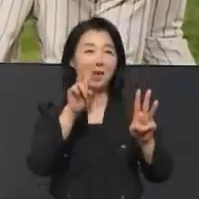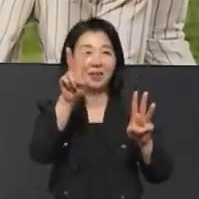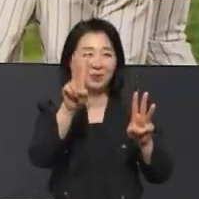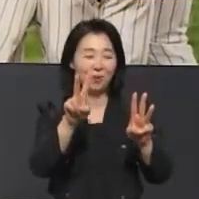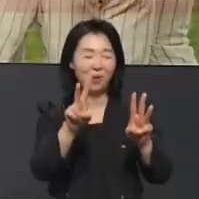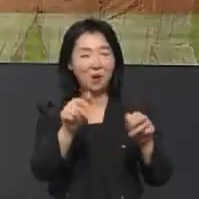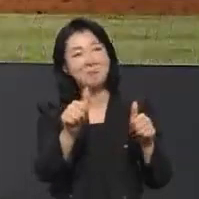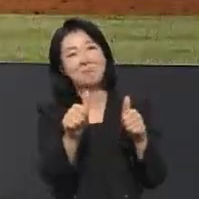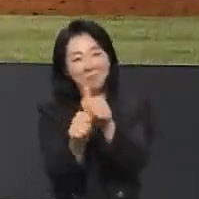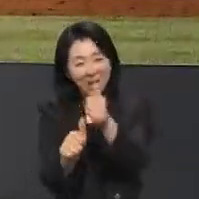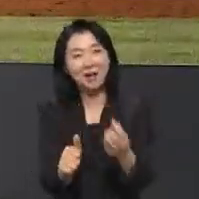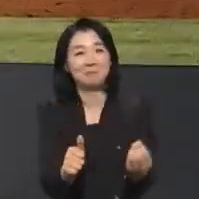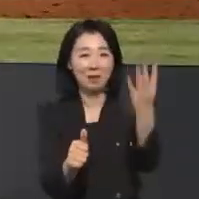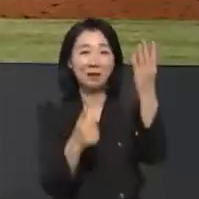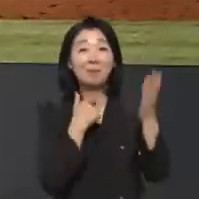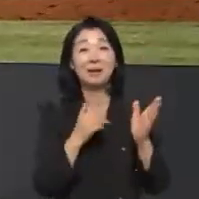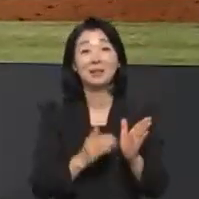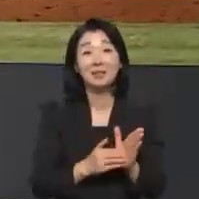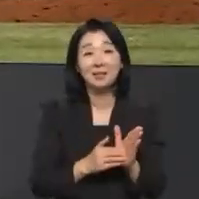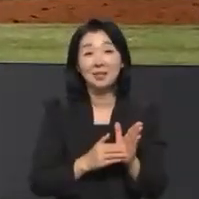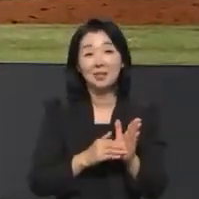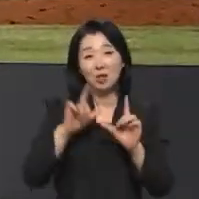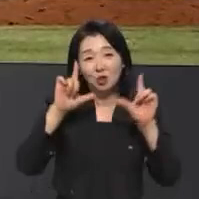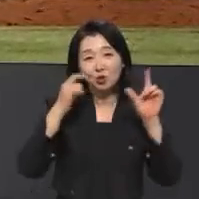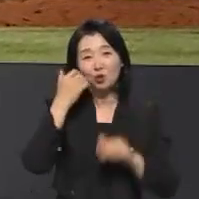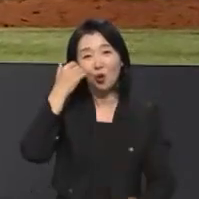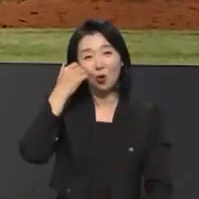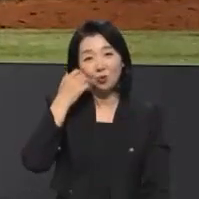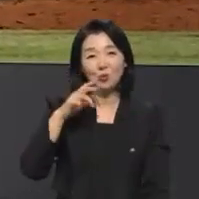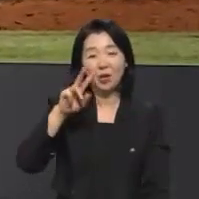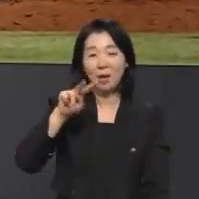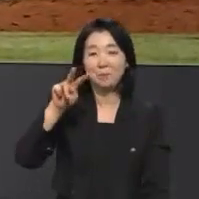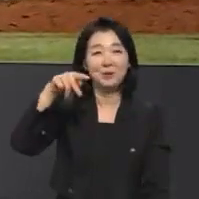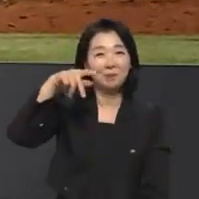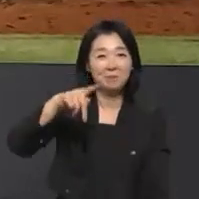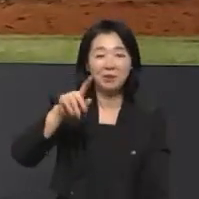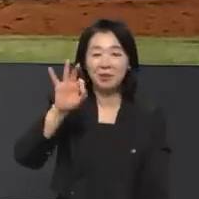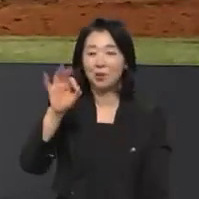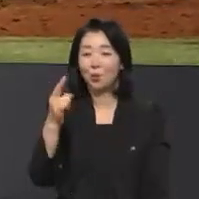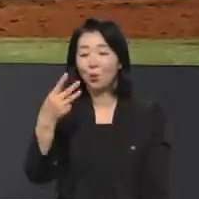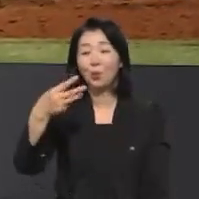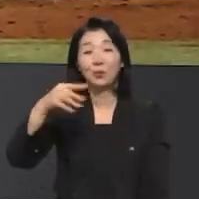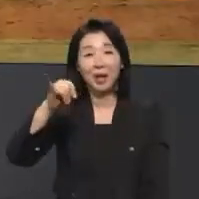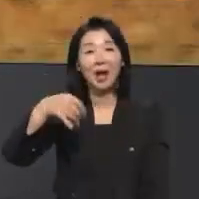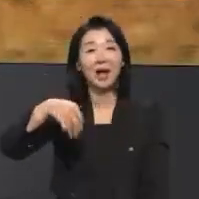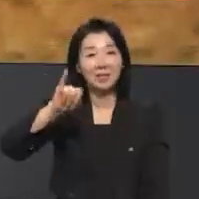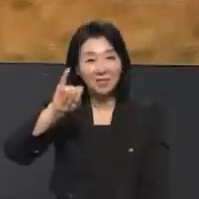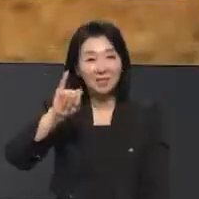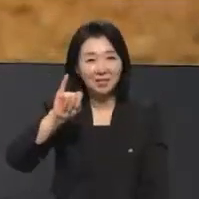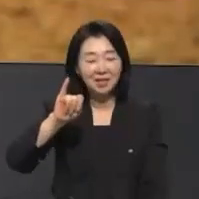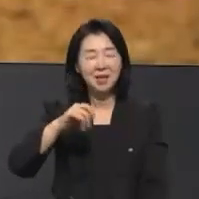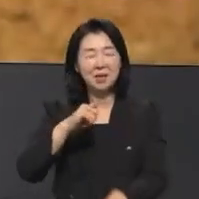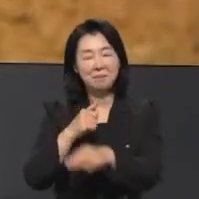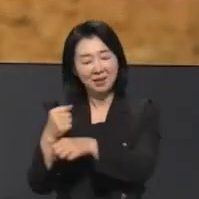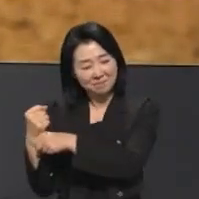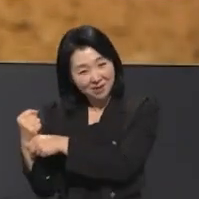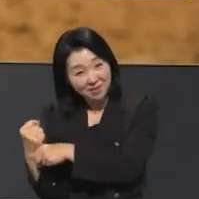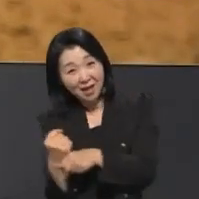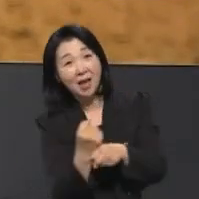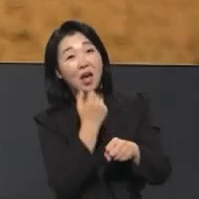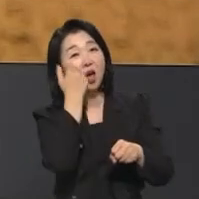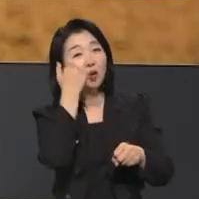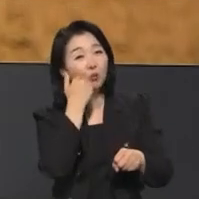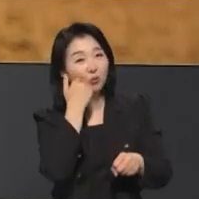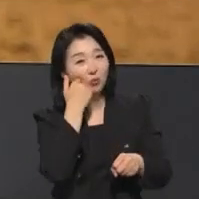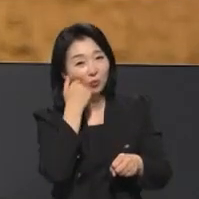우승컵을 들어 올렸습니다. 주인공은 이번 대회 MVP 오타니 선수인데요. 구원 등판에 나서서 미국 최고의 타자이자 팀